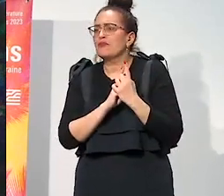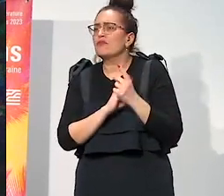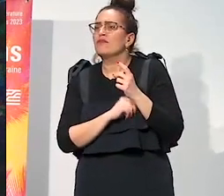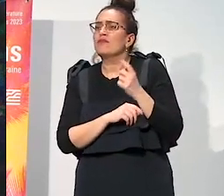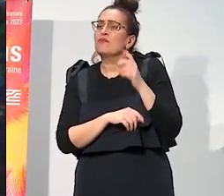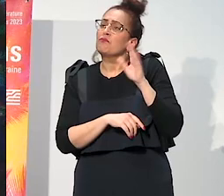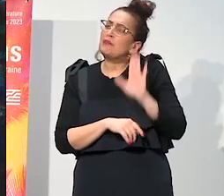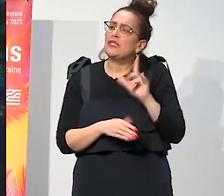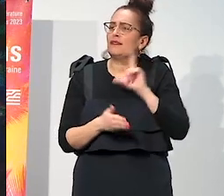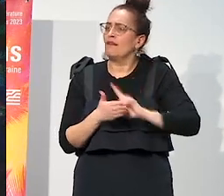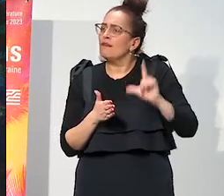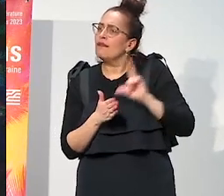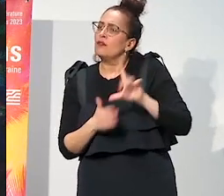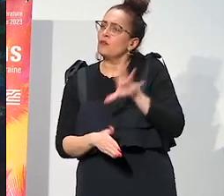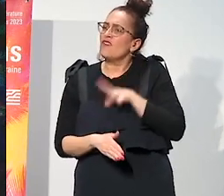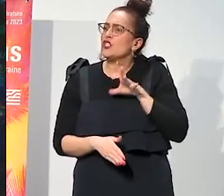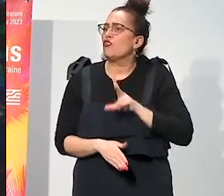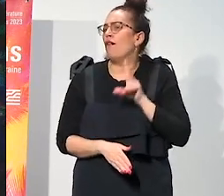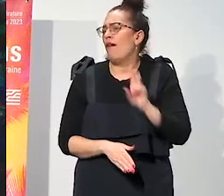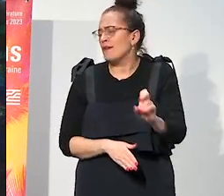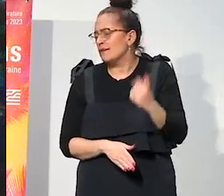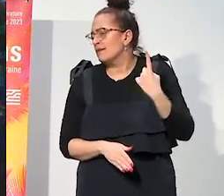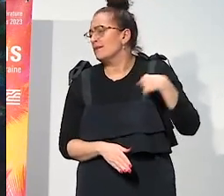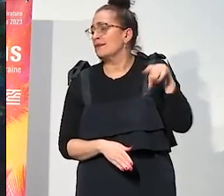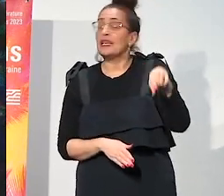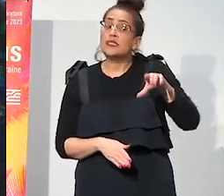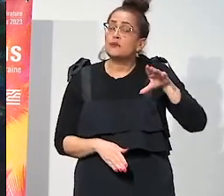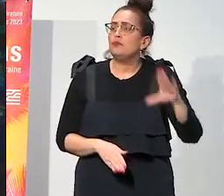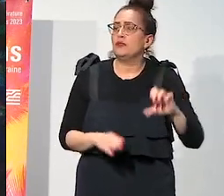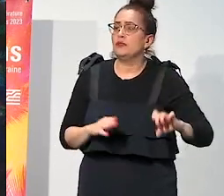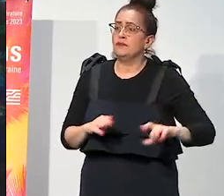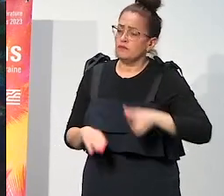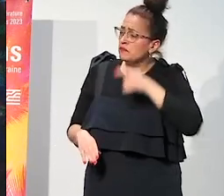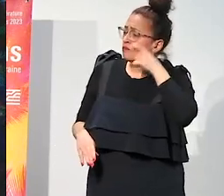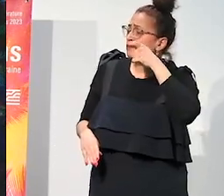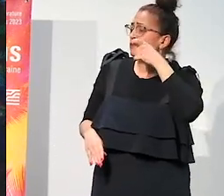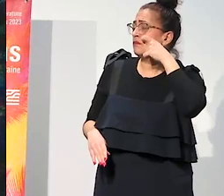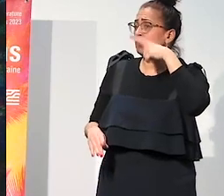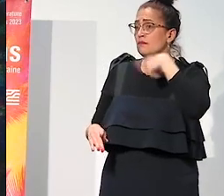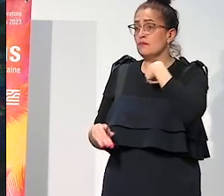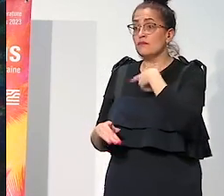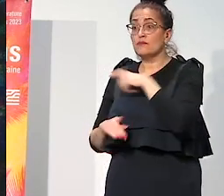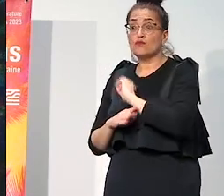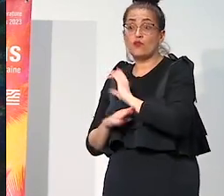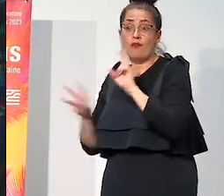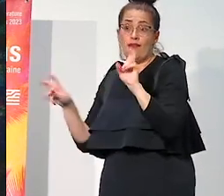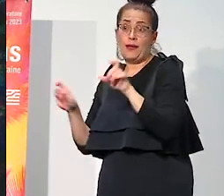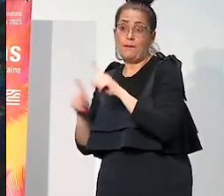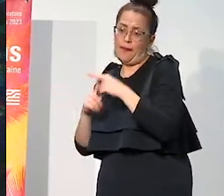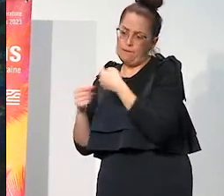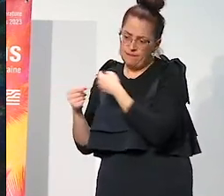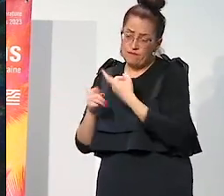de littérature qui est aujourd'hui une des spécialistes du journal en tant qu'œuvre. Et Laurine Nussbaum, elle